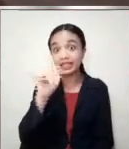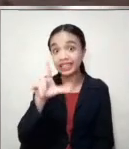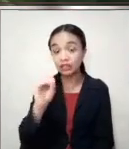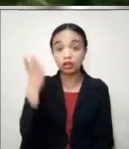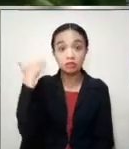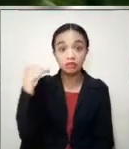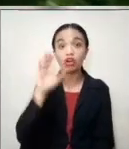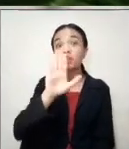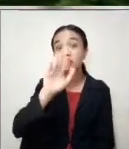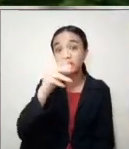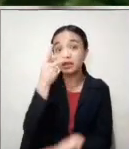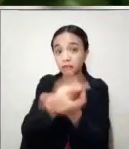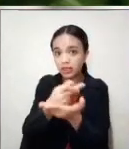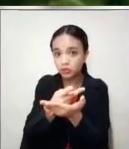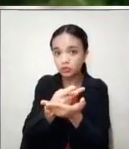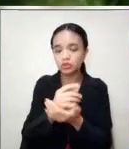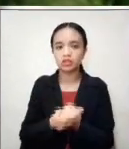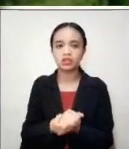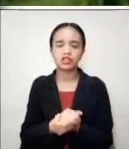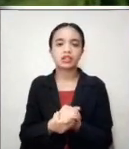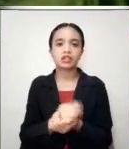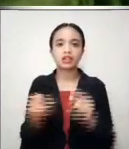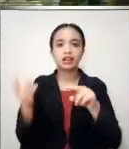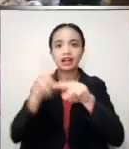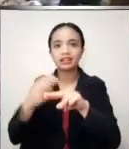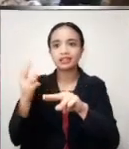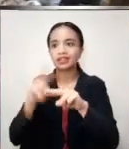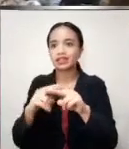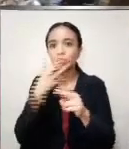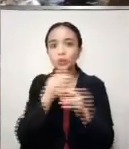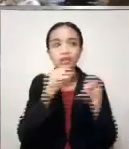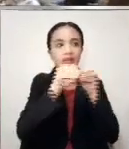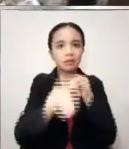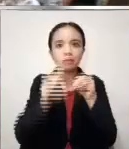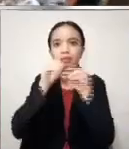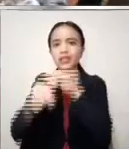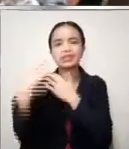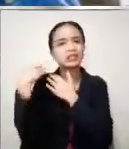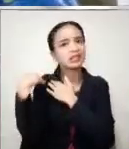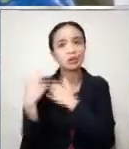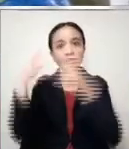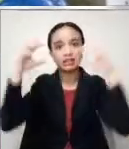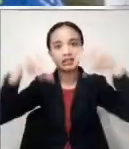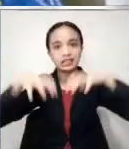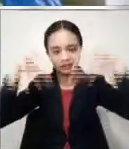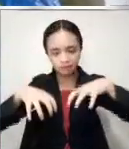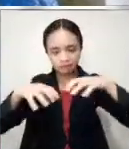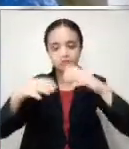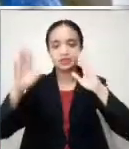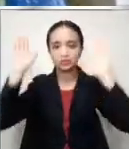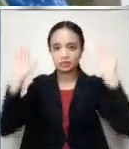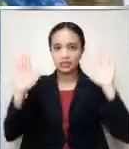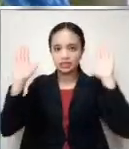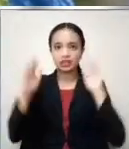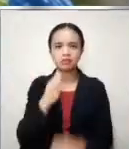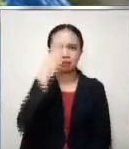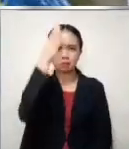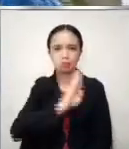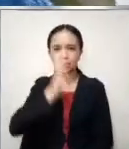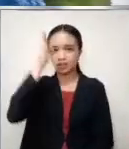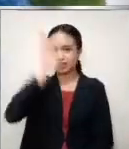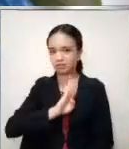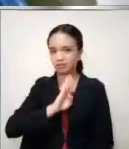kada kilo. Dagdag pasakit pa sa mga nagtatanim nito ang malakas na ulan ngayon sa Benguet. Nabubulok kasi ang dahon nito kapag